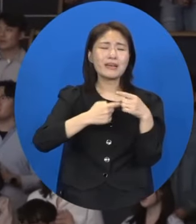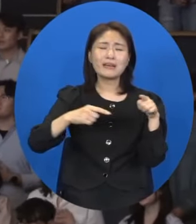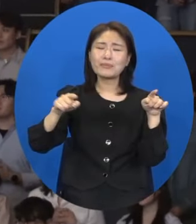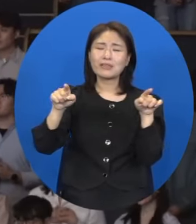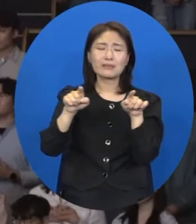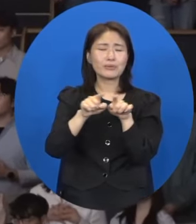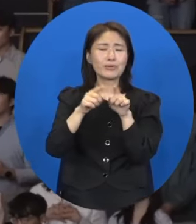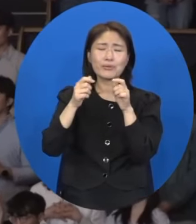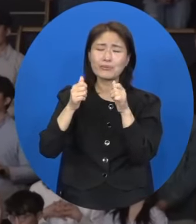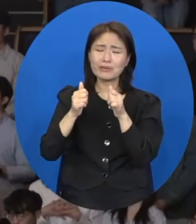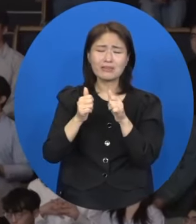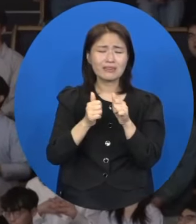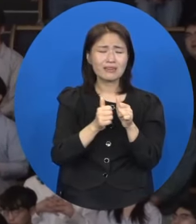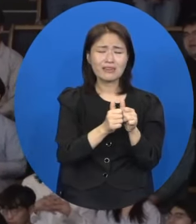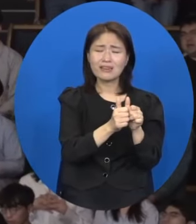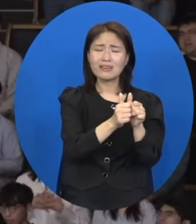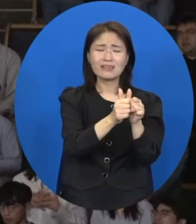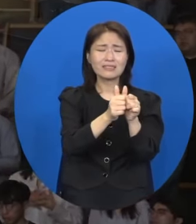주와 함께